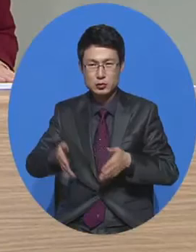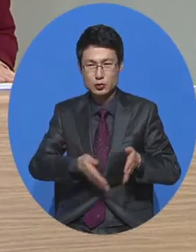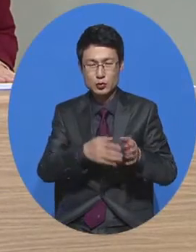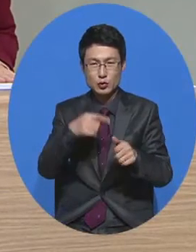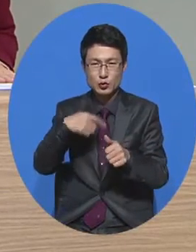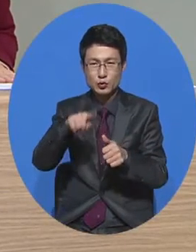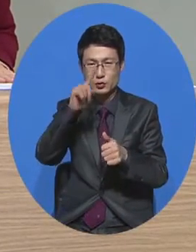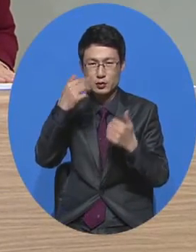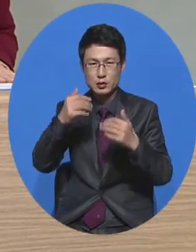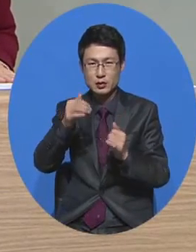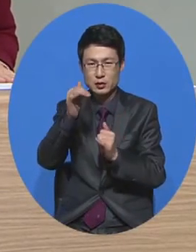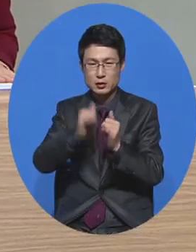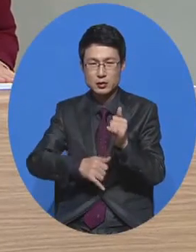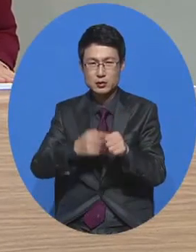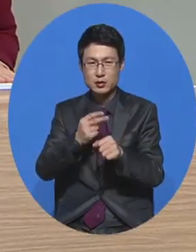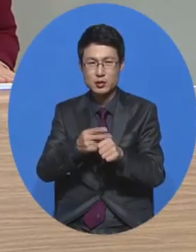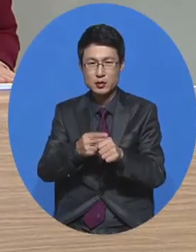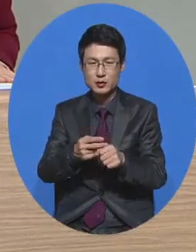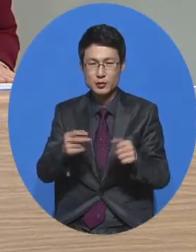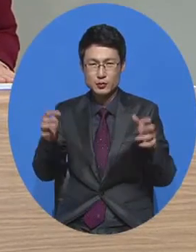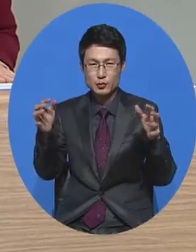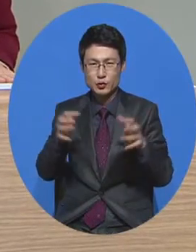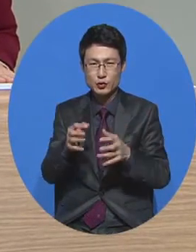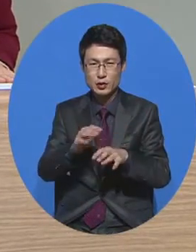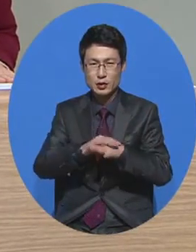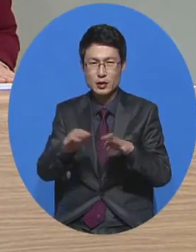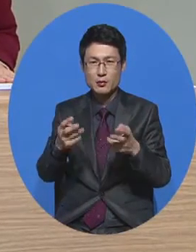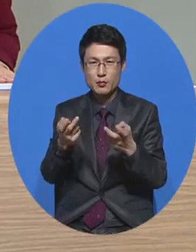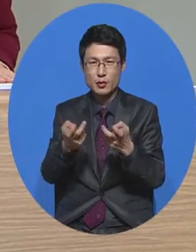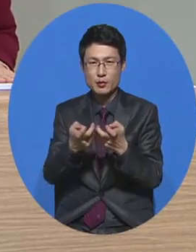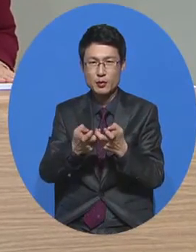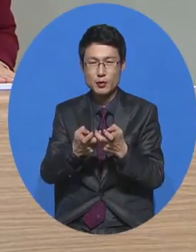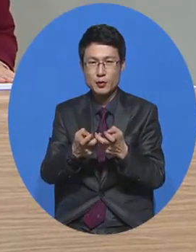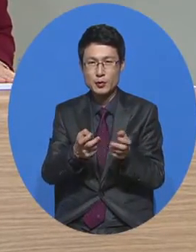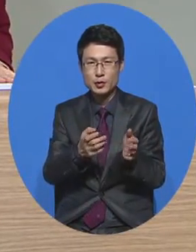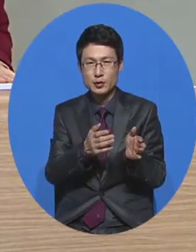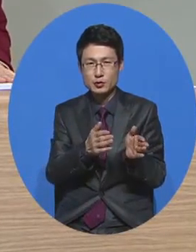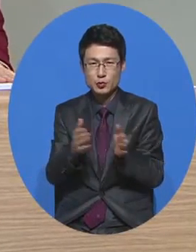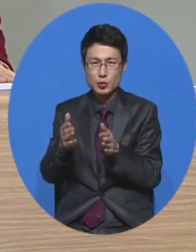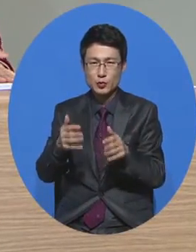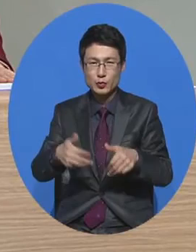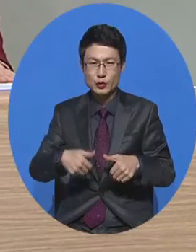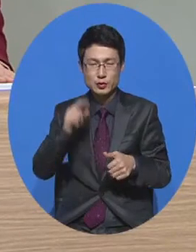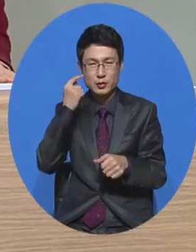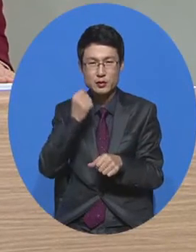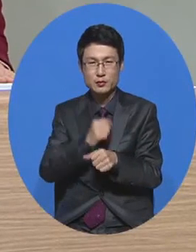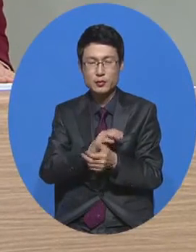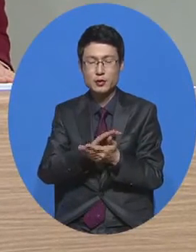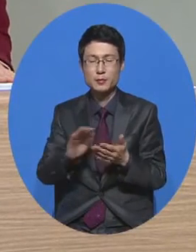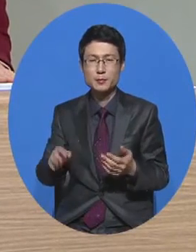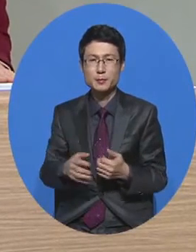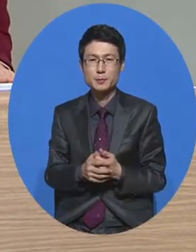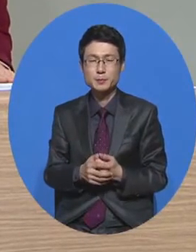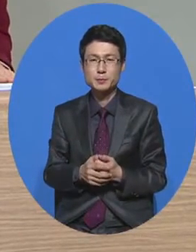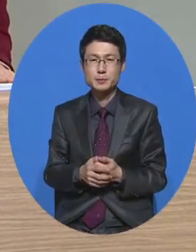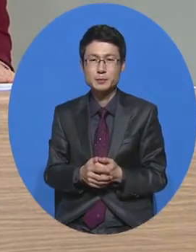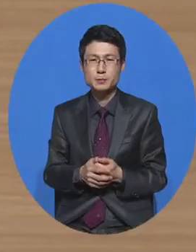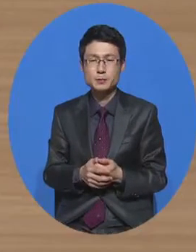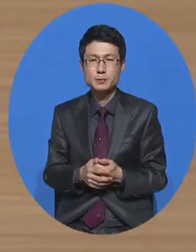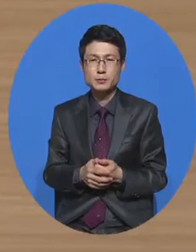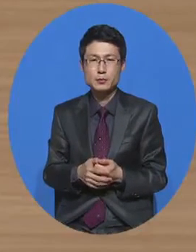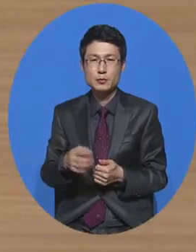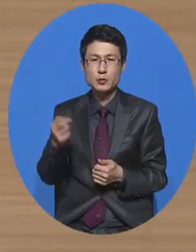교사들이 주축이 되어서 나름 해결책을 좀 광고 해야 한다고 생각을 합니다 예 잘 알겠습니다 아